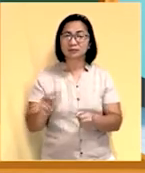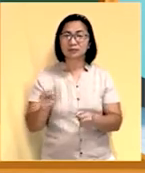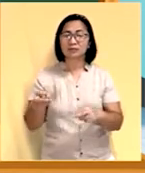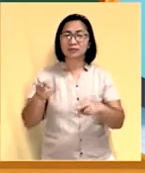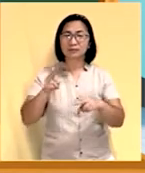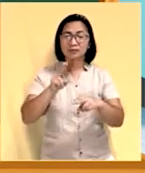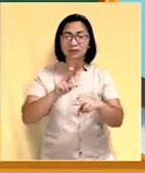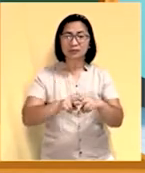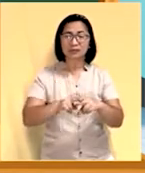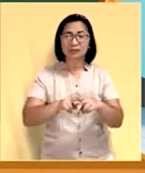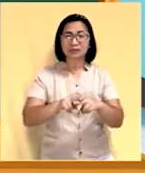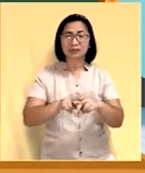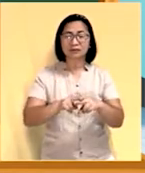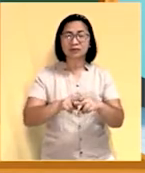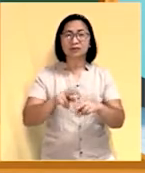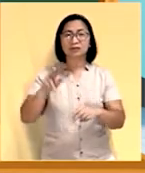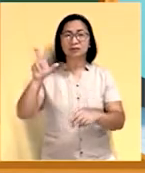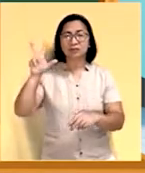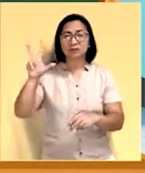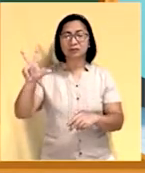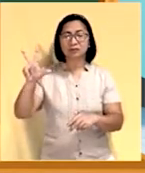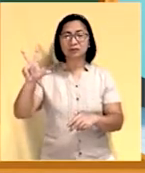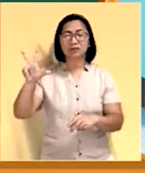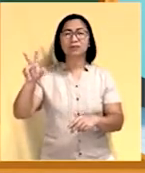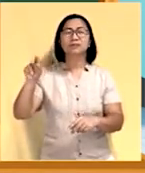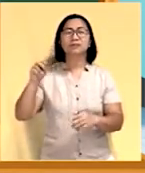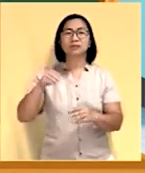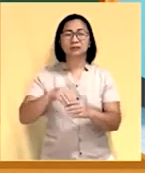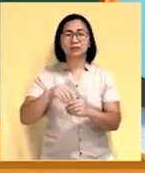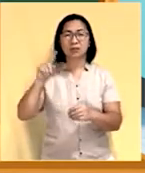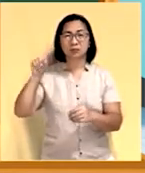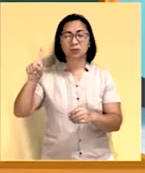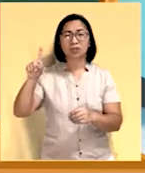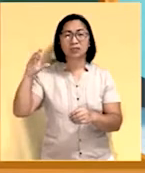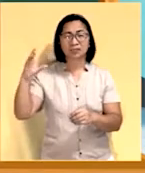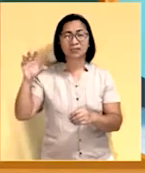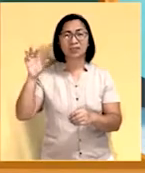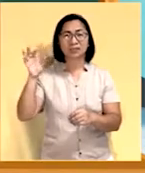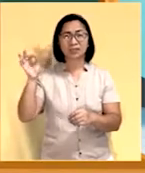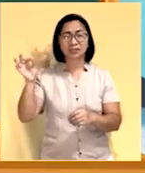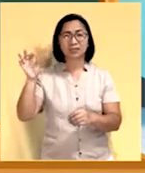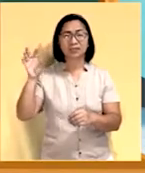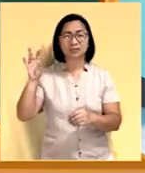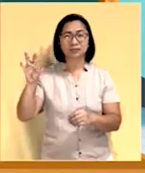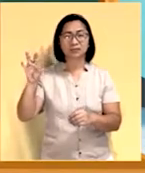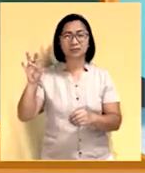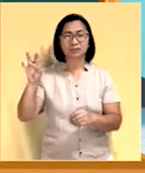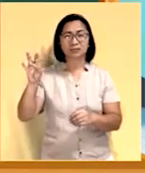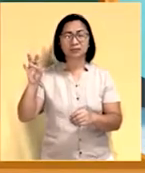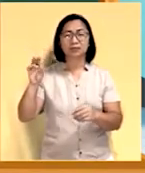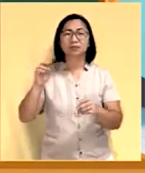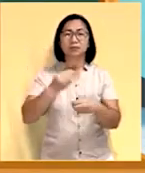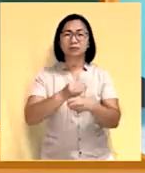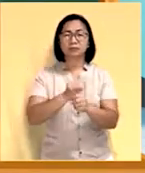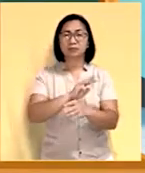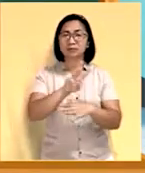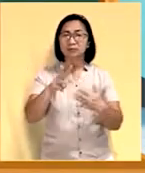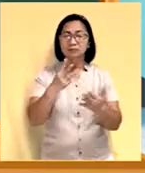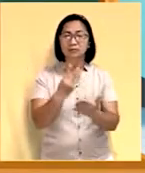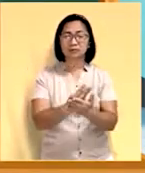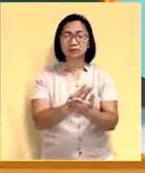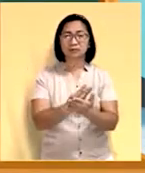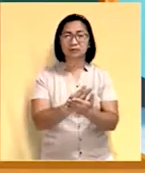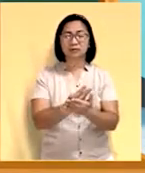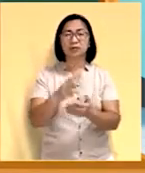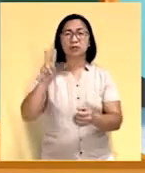Kailangang mag-add ng 3 sa 197 upang maging whole ito at